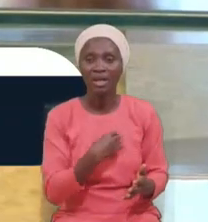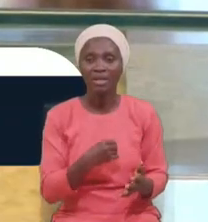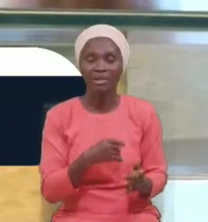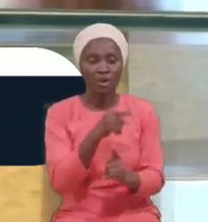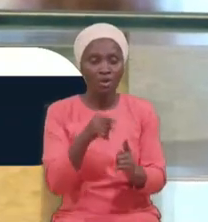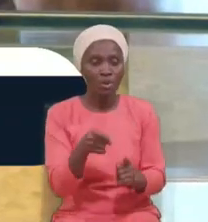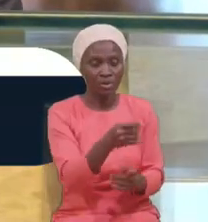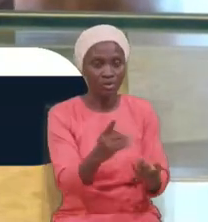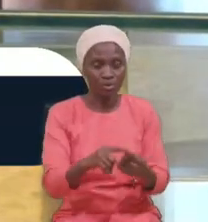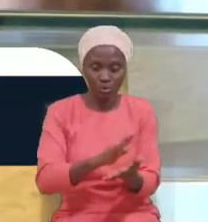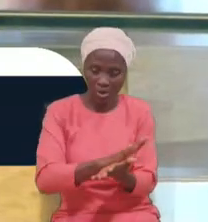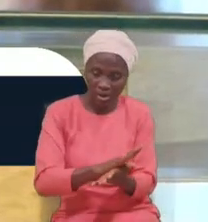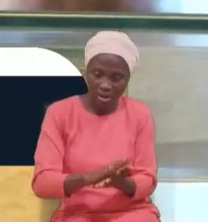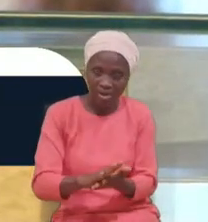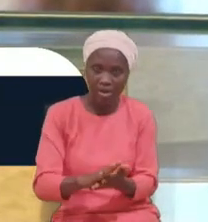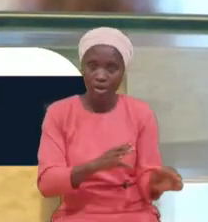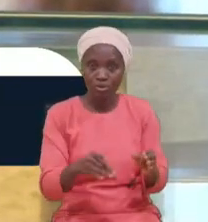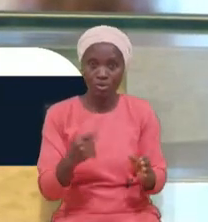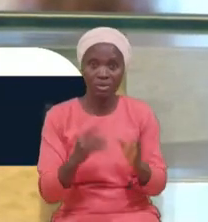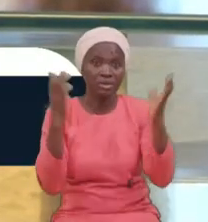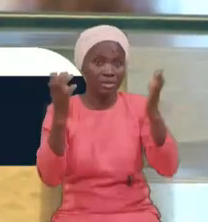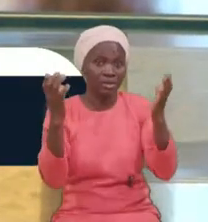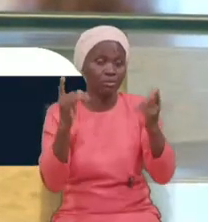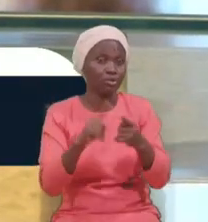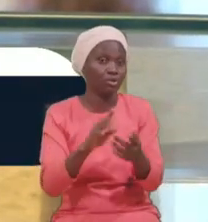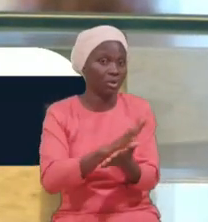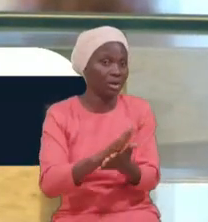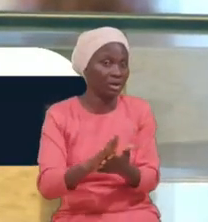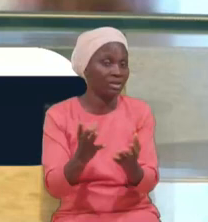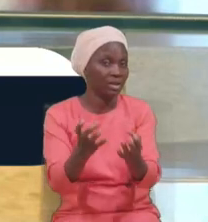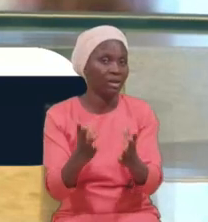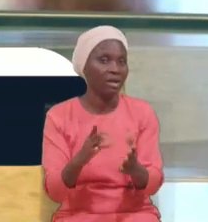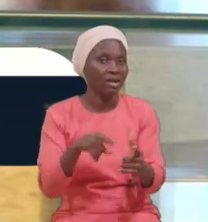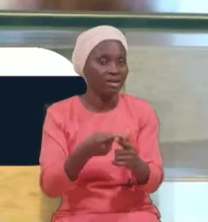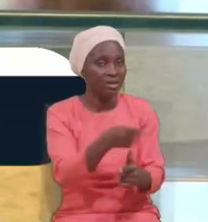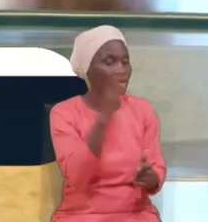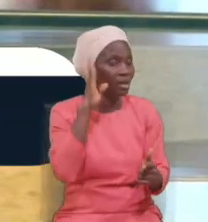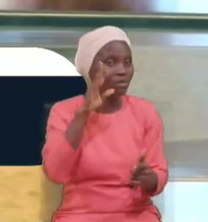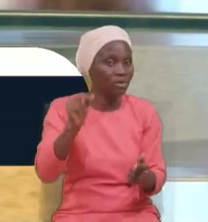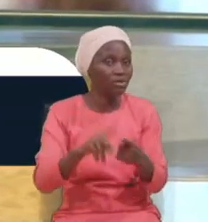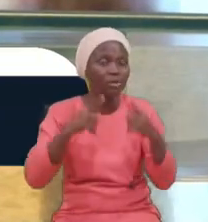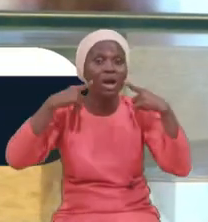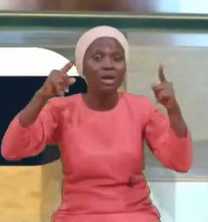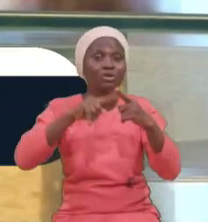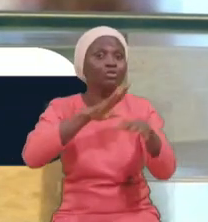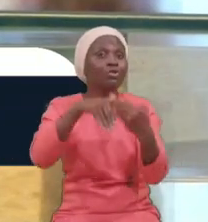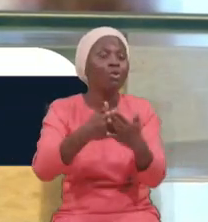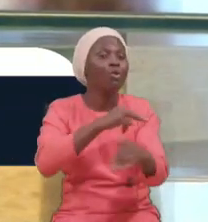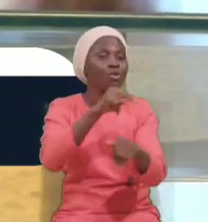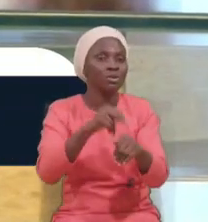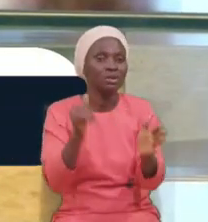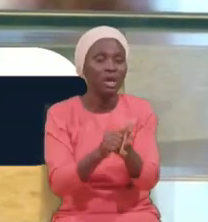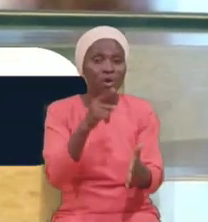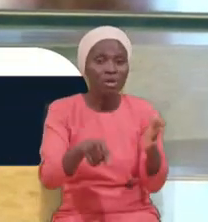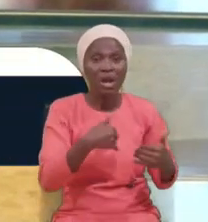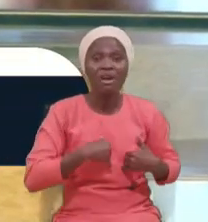devait faire la cérémonie pour un lèpre purifié et ce faisant, ils vont annoncer à la nation que ce